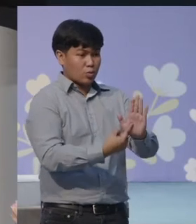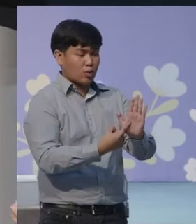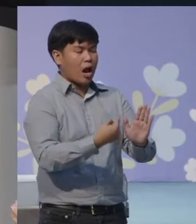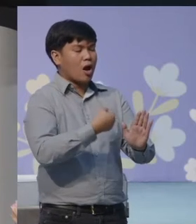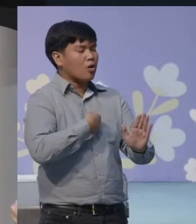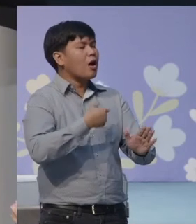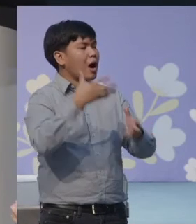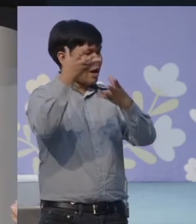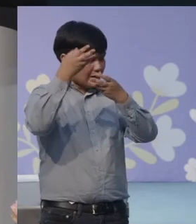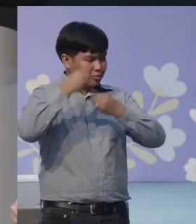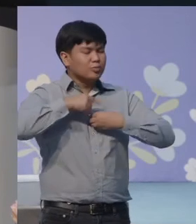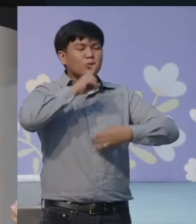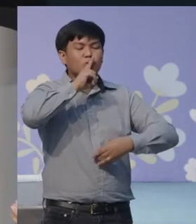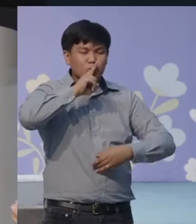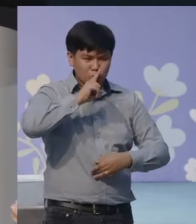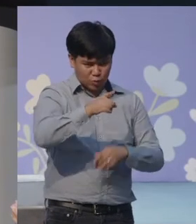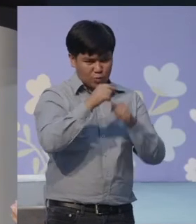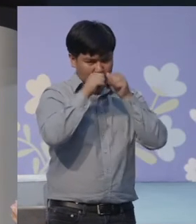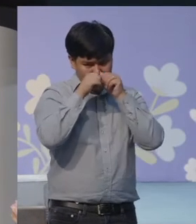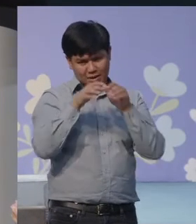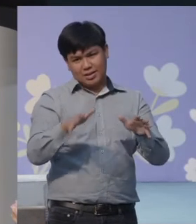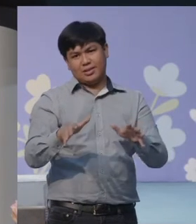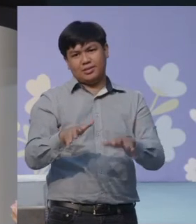kasalanan. Yun